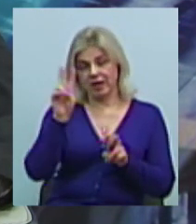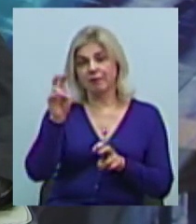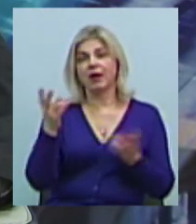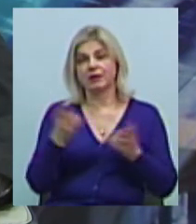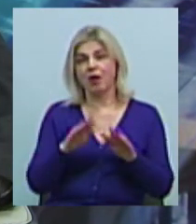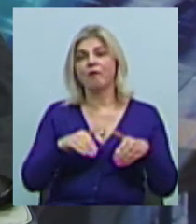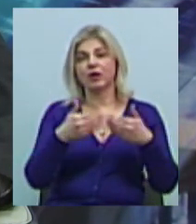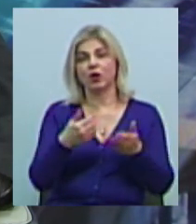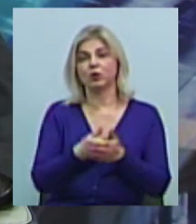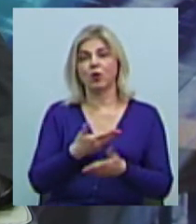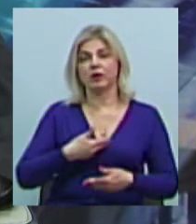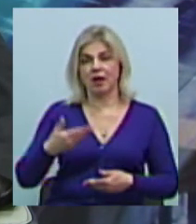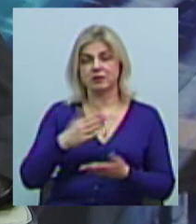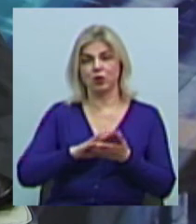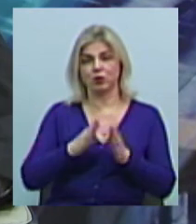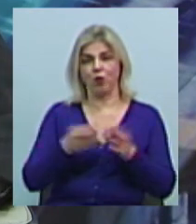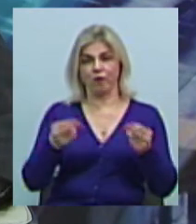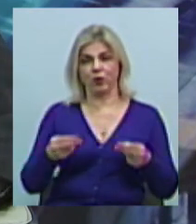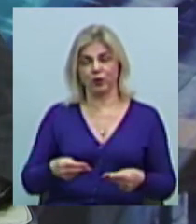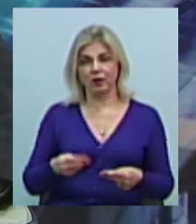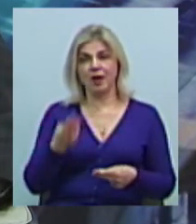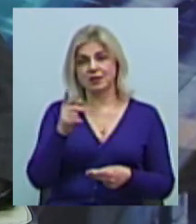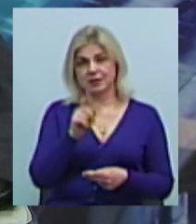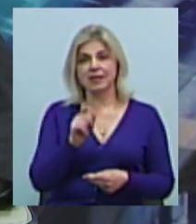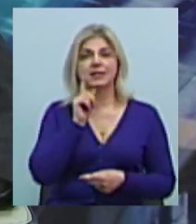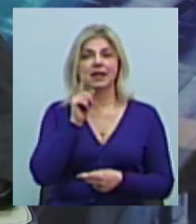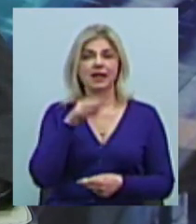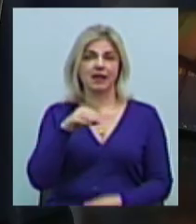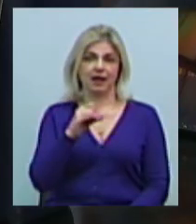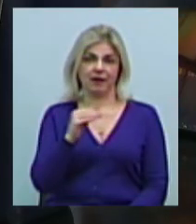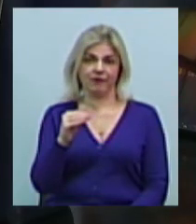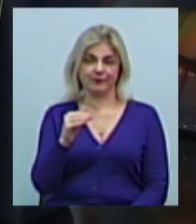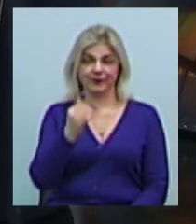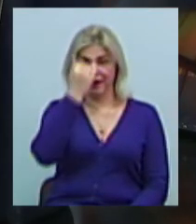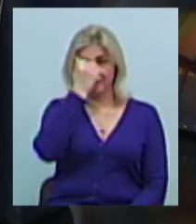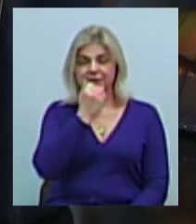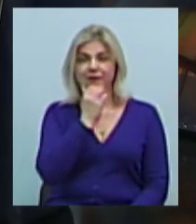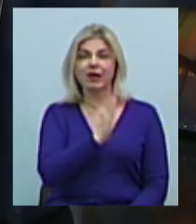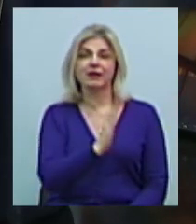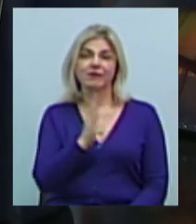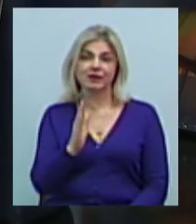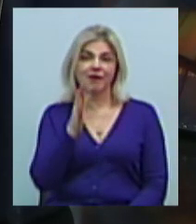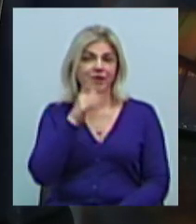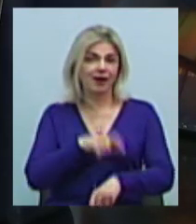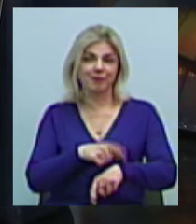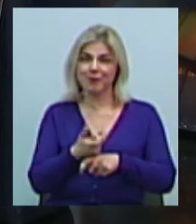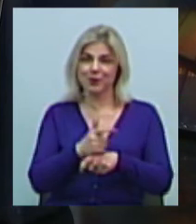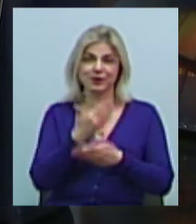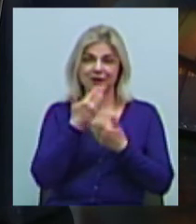звернутися до нас для укладання договору за зеленим тарифом. Спасибі вам, Валентин Володимирович. Часу більше немає.